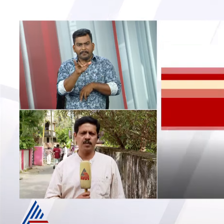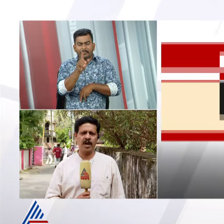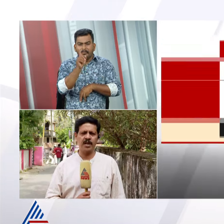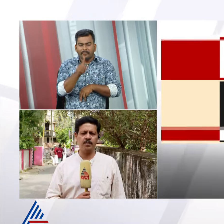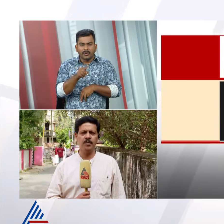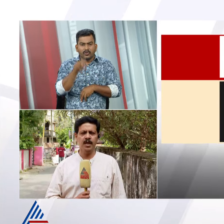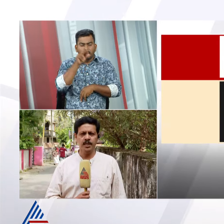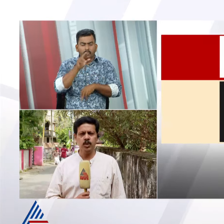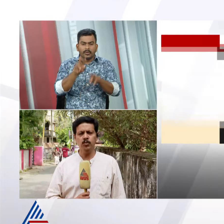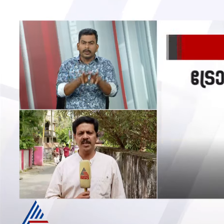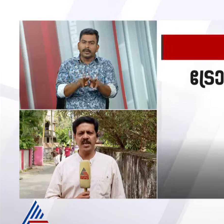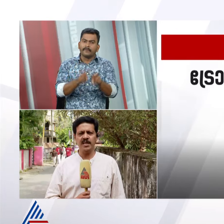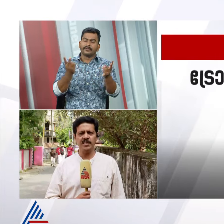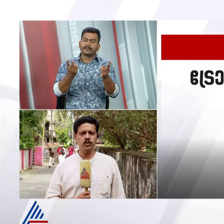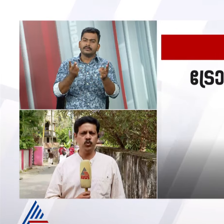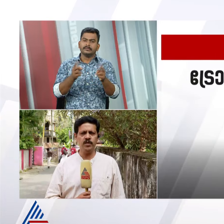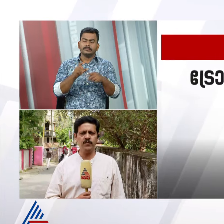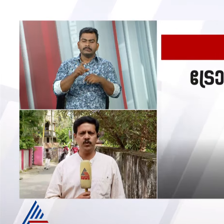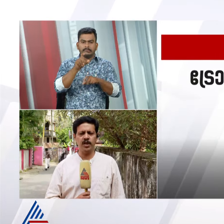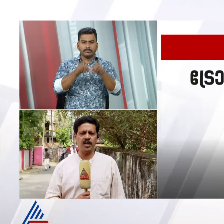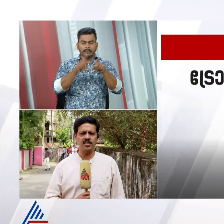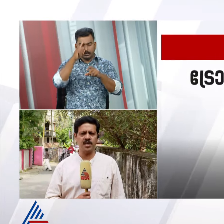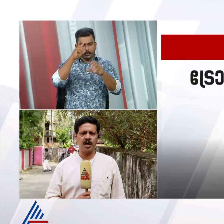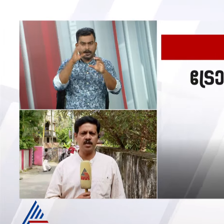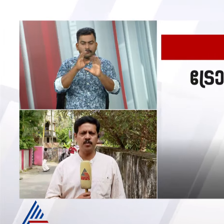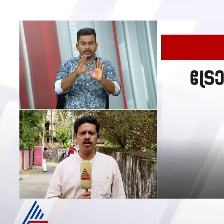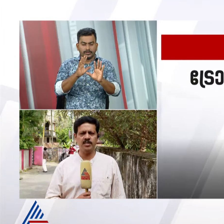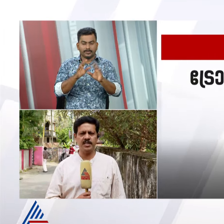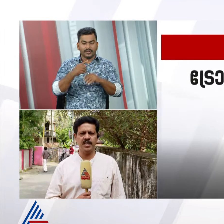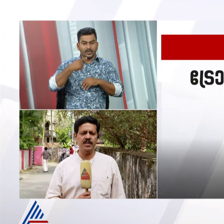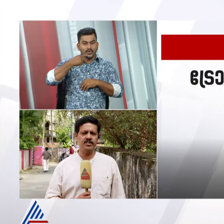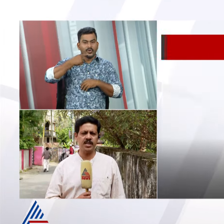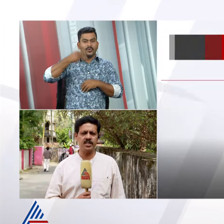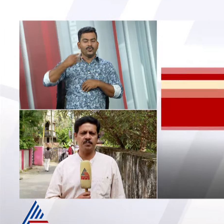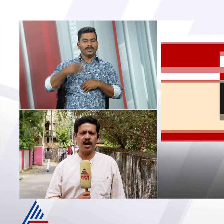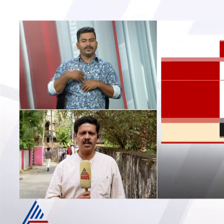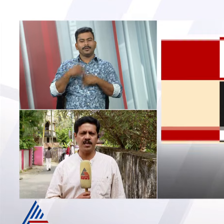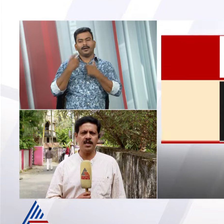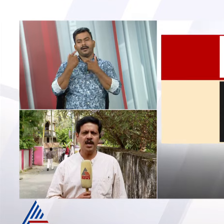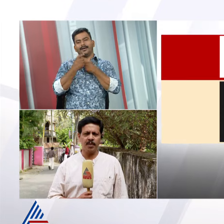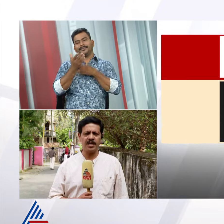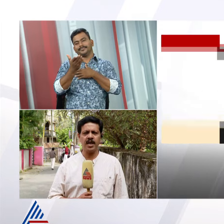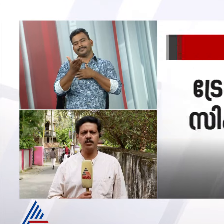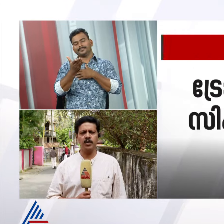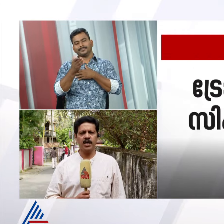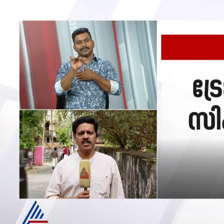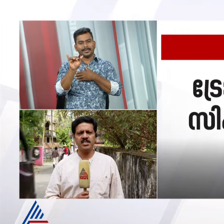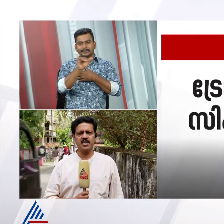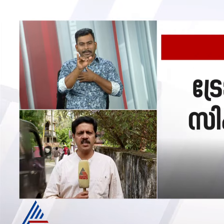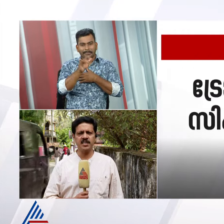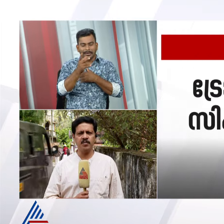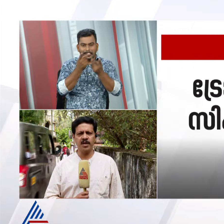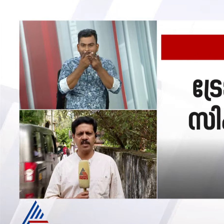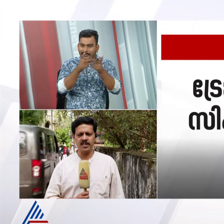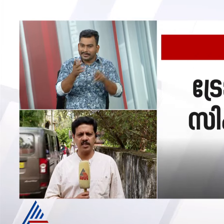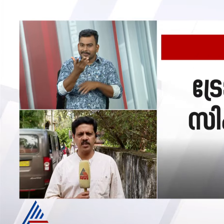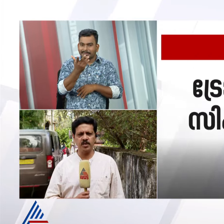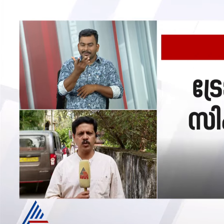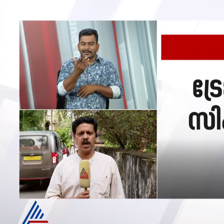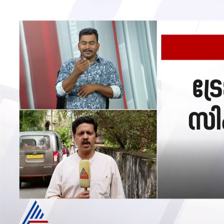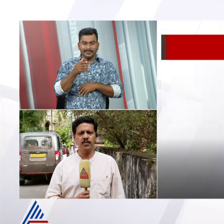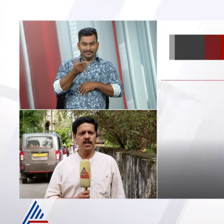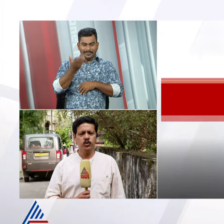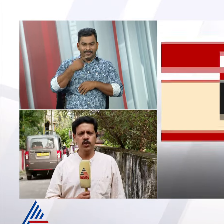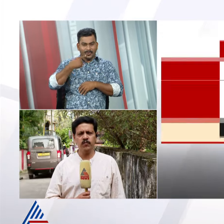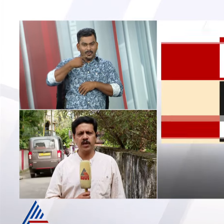ഏറ്റവും ശ്രദ്ധേയമായ കാര്യം. ഇതിലുപരിയായി യു ഡി എഫിന് ഒരു രാഷ്ട്രീയ ആയുധമാകുന്ന രീതിയിൽ ഈ വിഷയത്തെ മാറ്റി മറിക്കാനും കൃഷ്ണദാസിന്റെ നിലപാടിന്